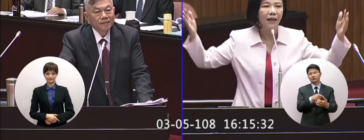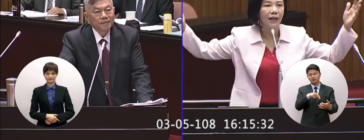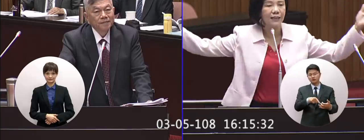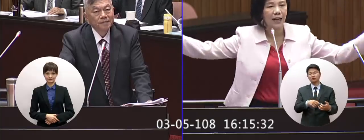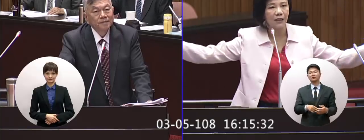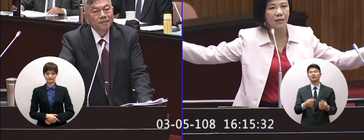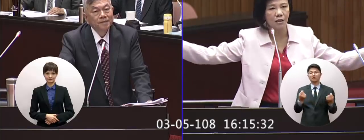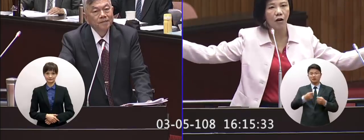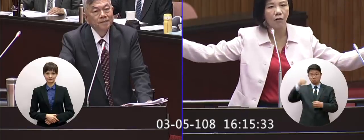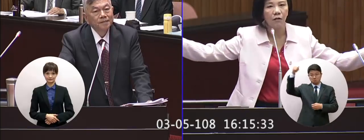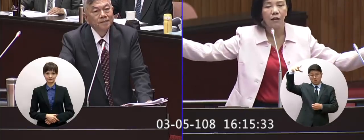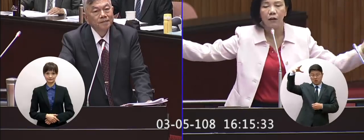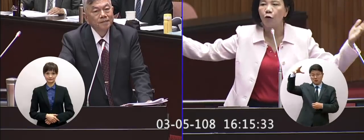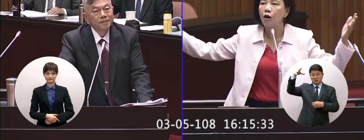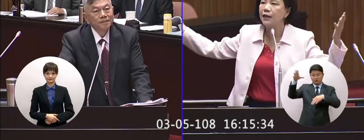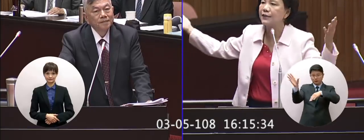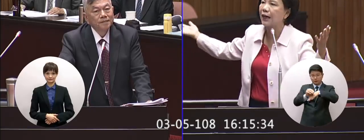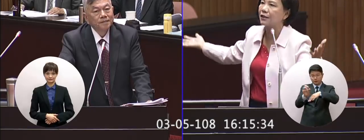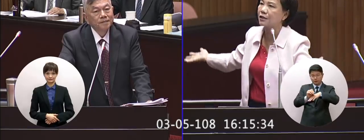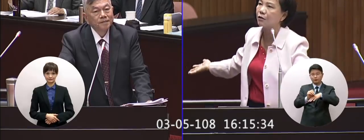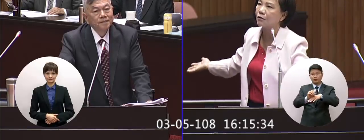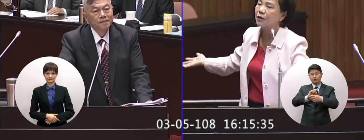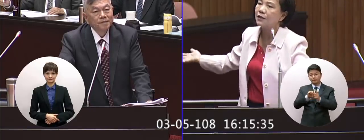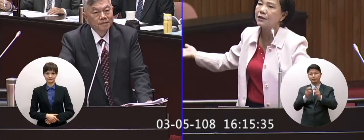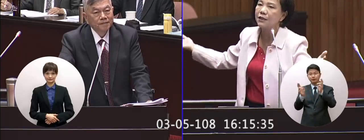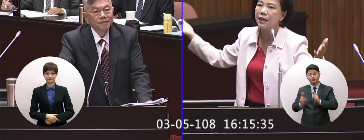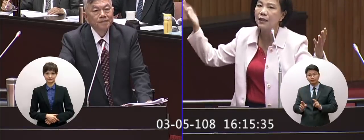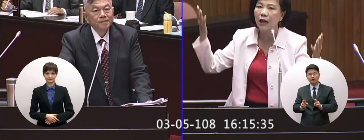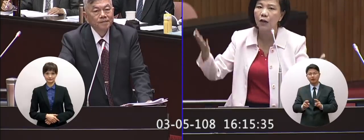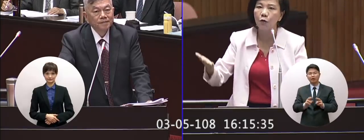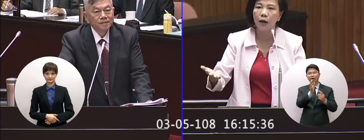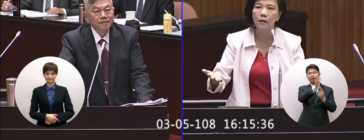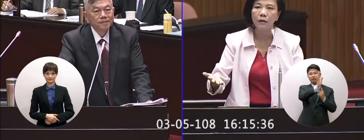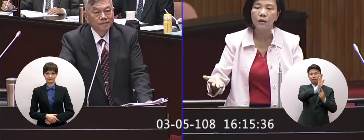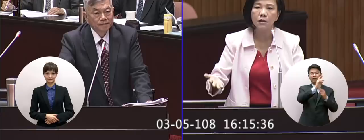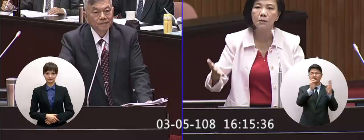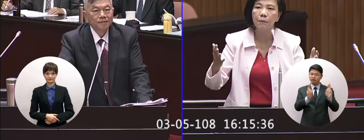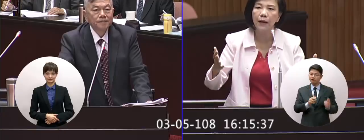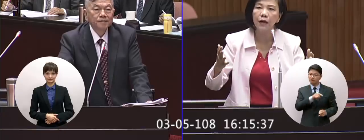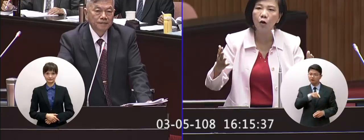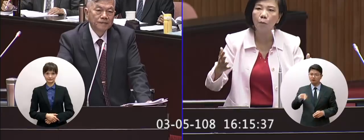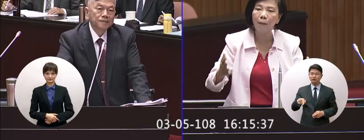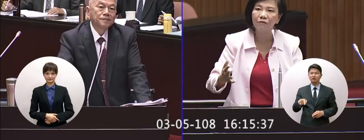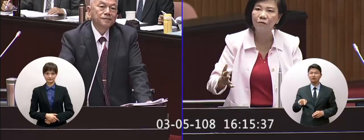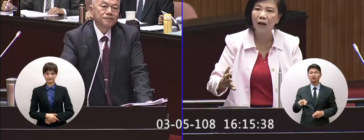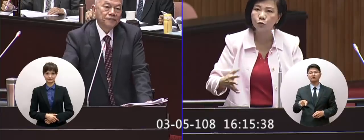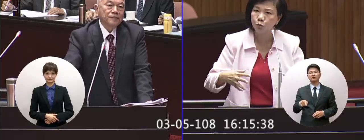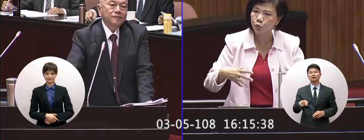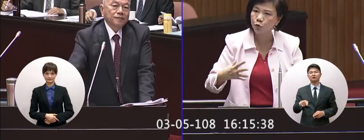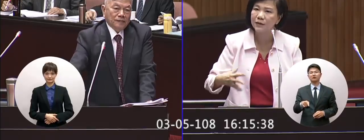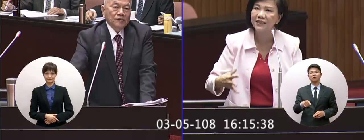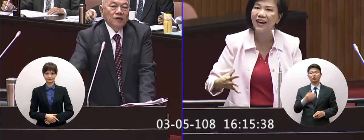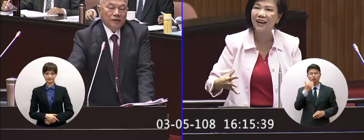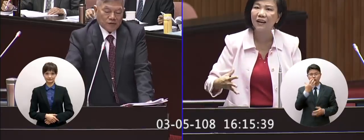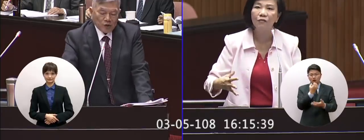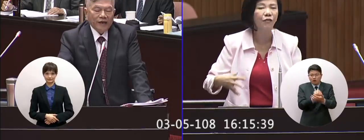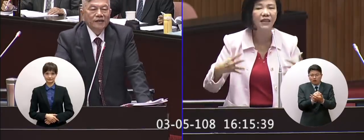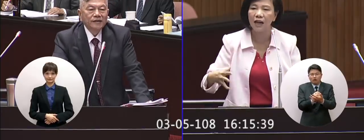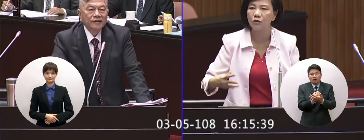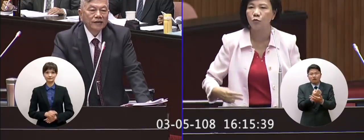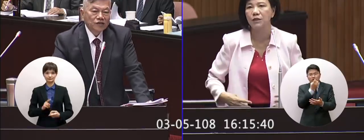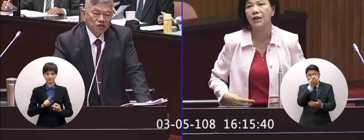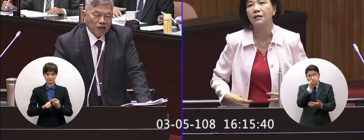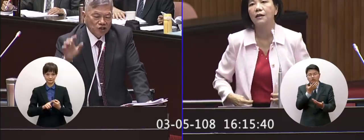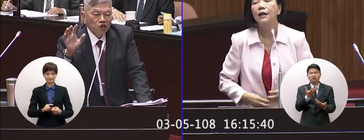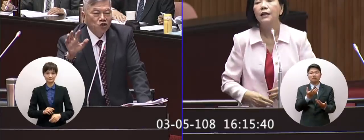你太阳能很强的时候，你风很强的时候，这些能源是没有办法储存下来， 对，